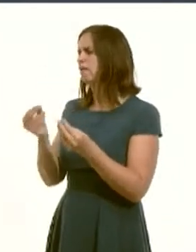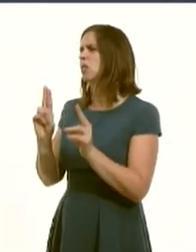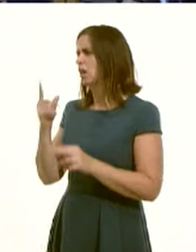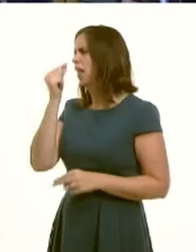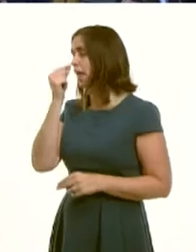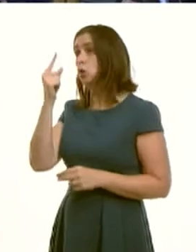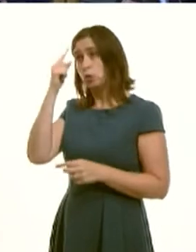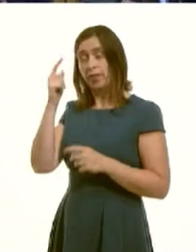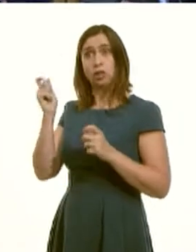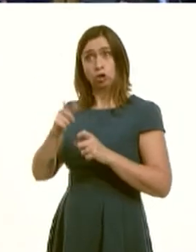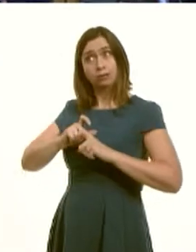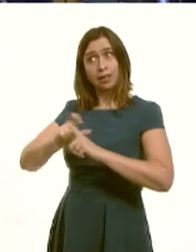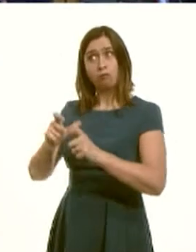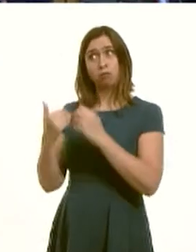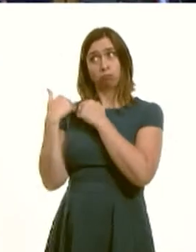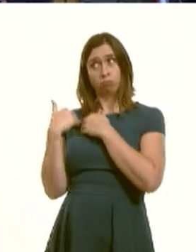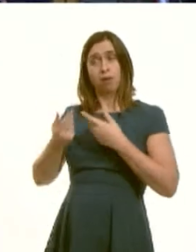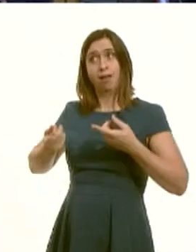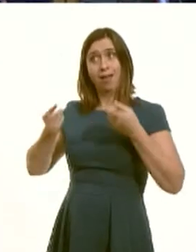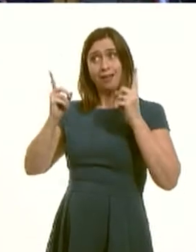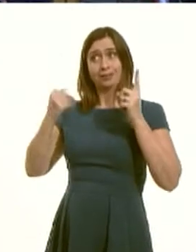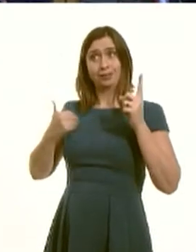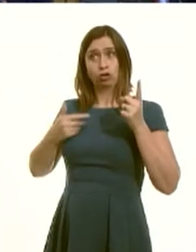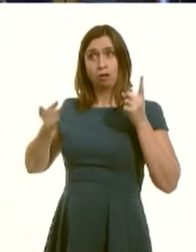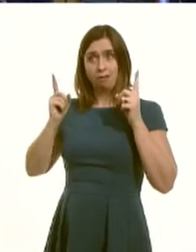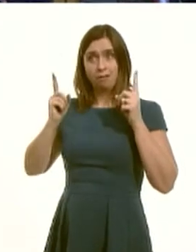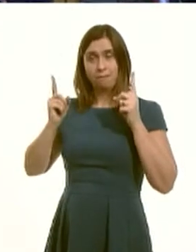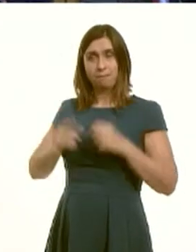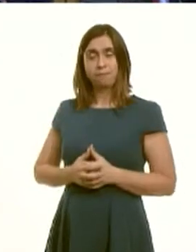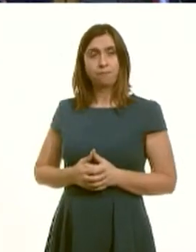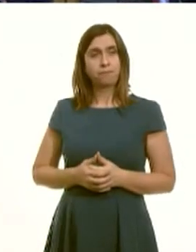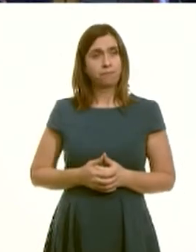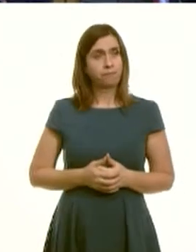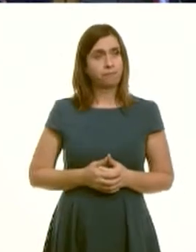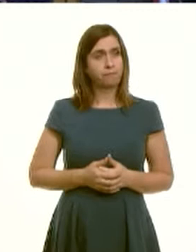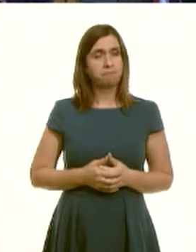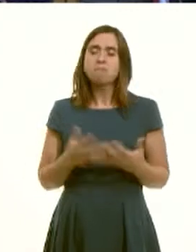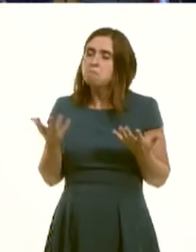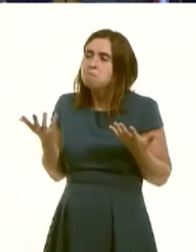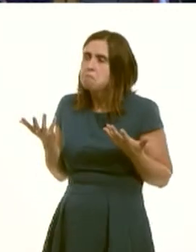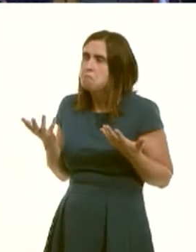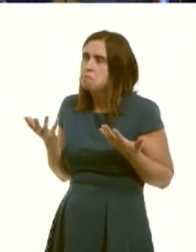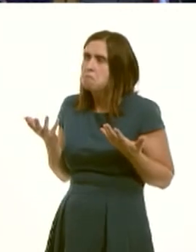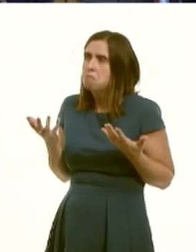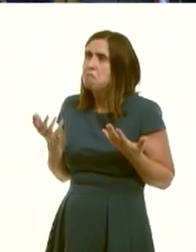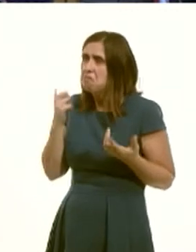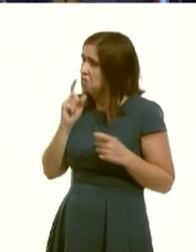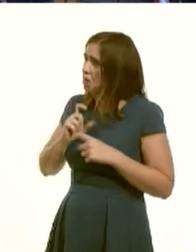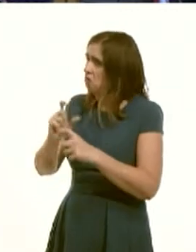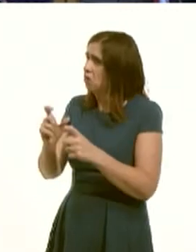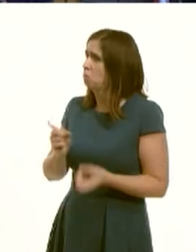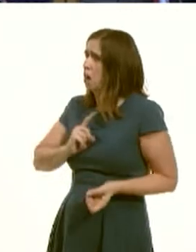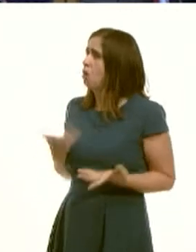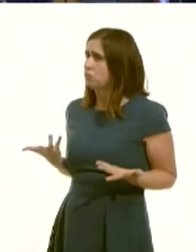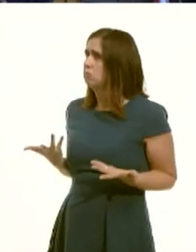athrawon? Y reswm ar hyn rydym yma arni lle dydyn nhw'n ddim I ddigwydd. Mae'n edrych fel